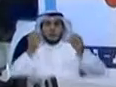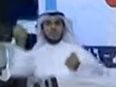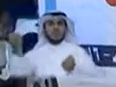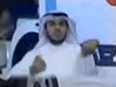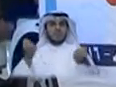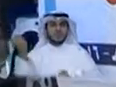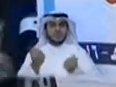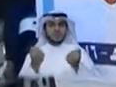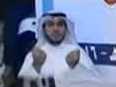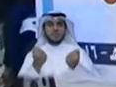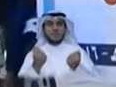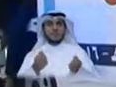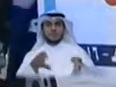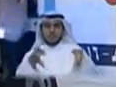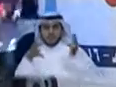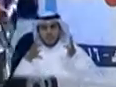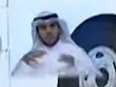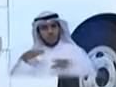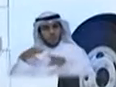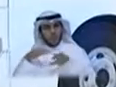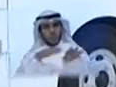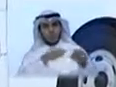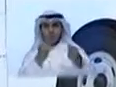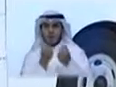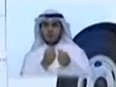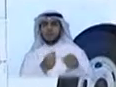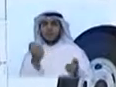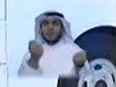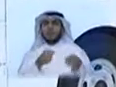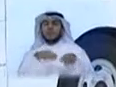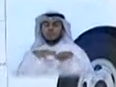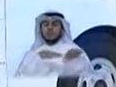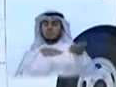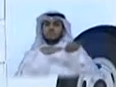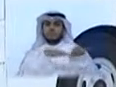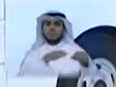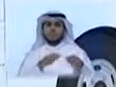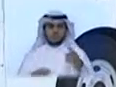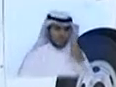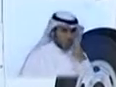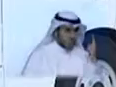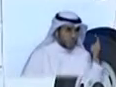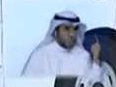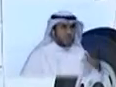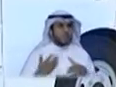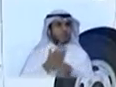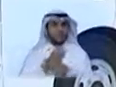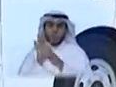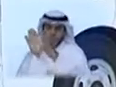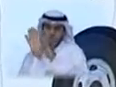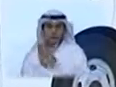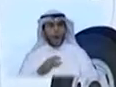اللجنة الصحية العليا للإغاثة الكويتية كدعم للمرافق الحكومية في محافظة عدن، على